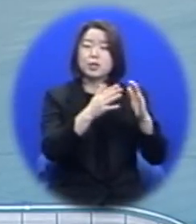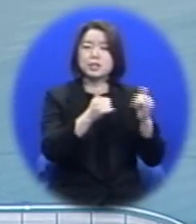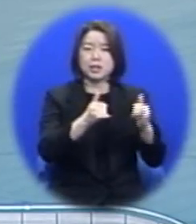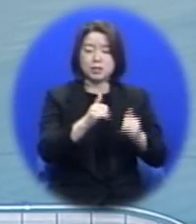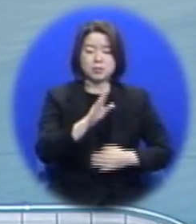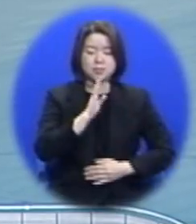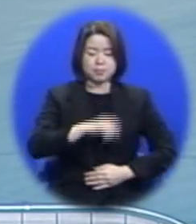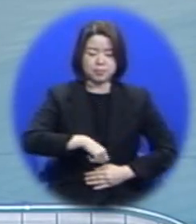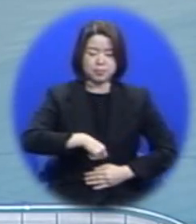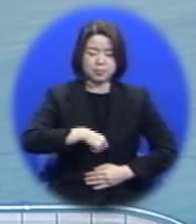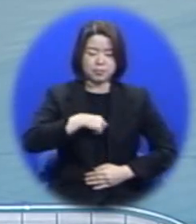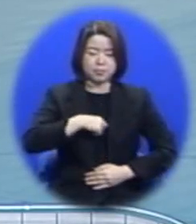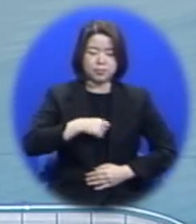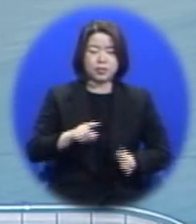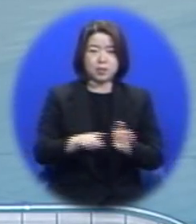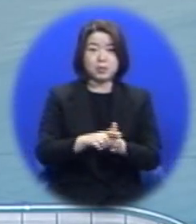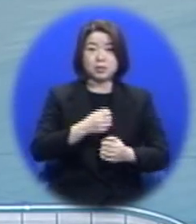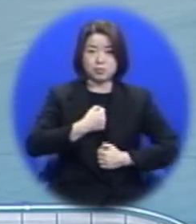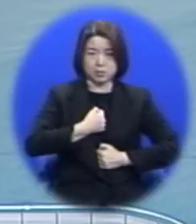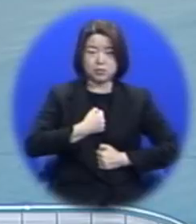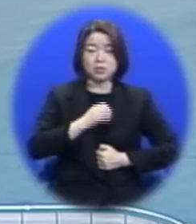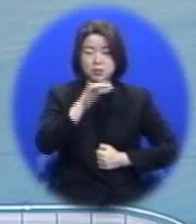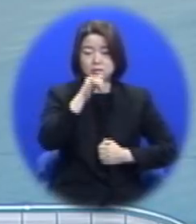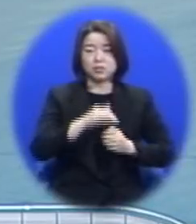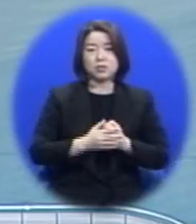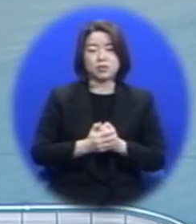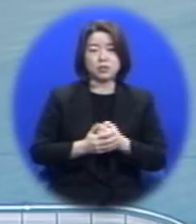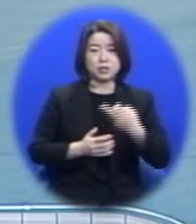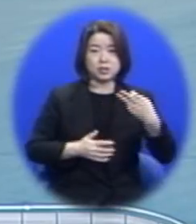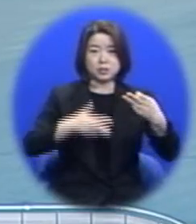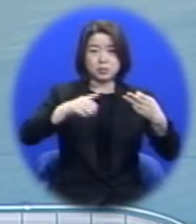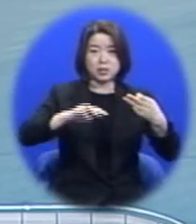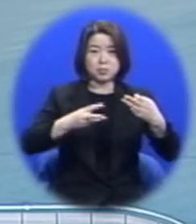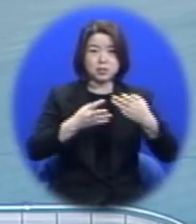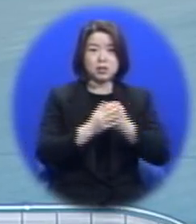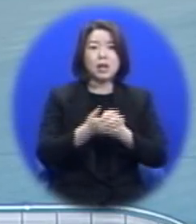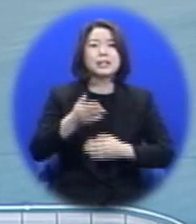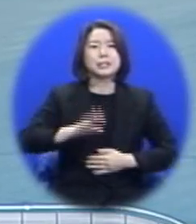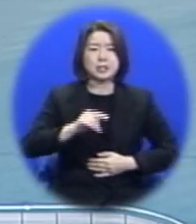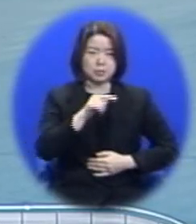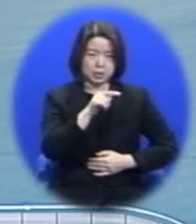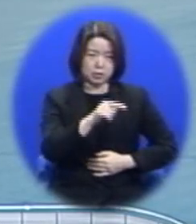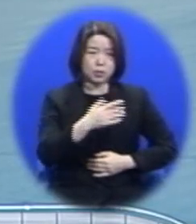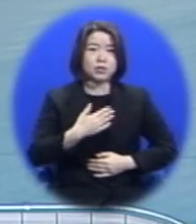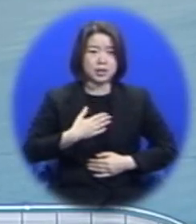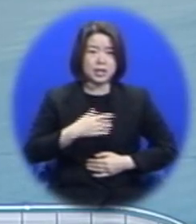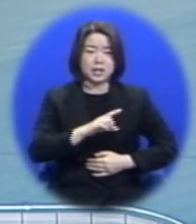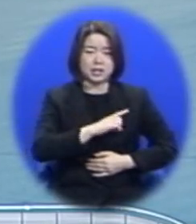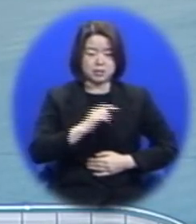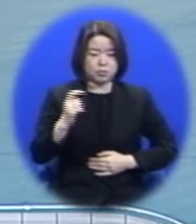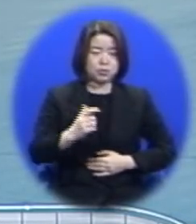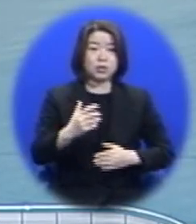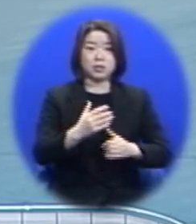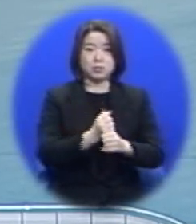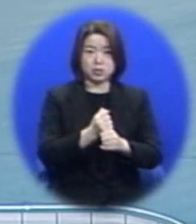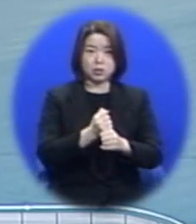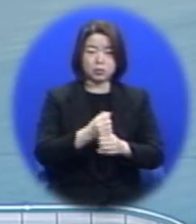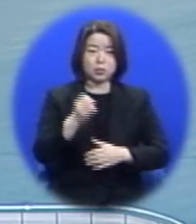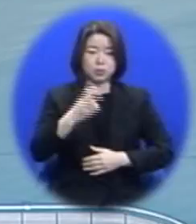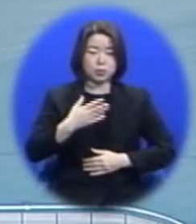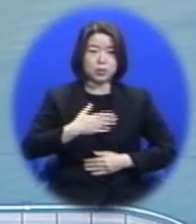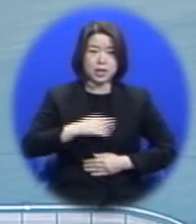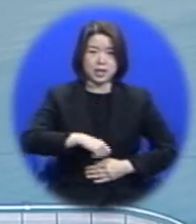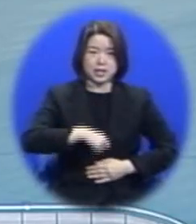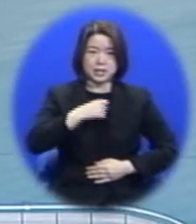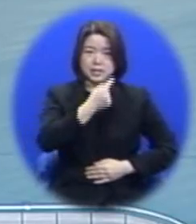지켰습니다. 13절에 그 일에 대해서 이렇게 말씀합니다. 그렇지만 너는 내 이름을 굳게 붙잡고 또 내